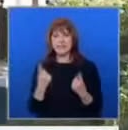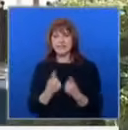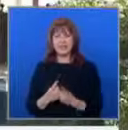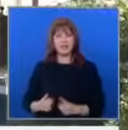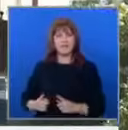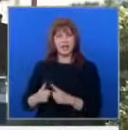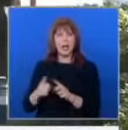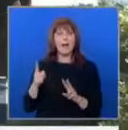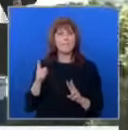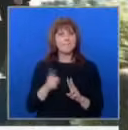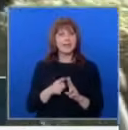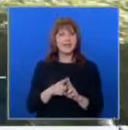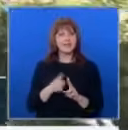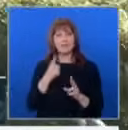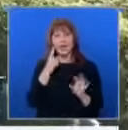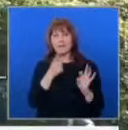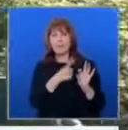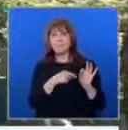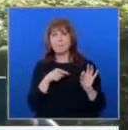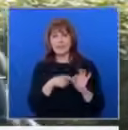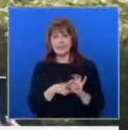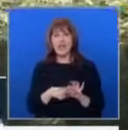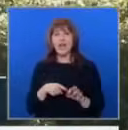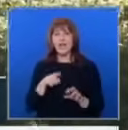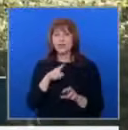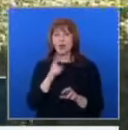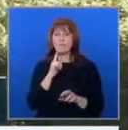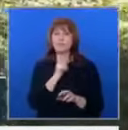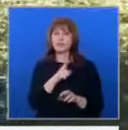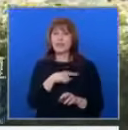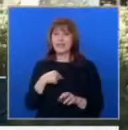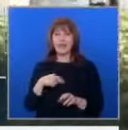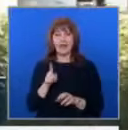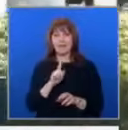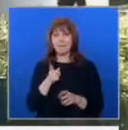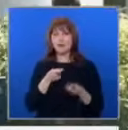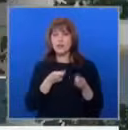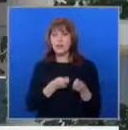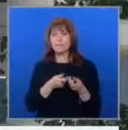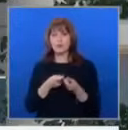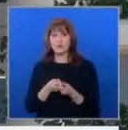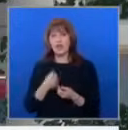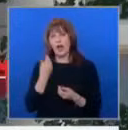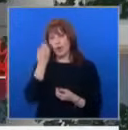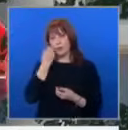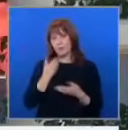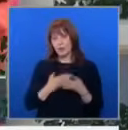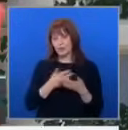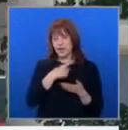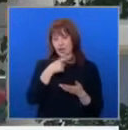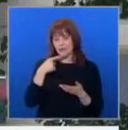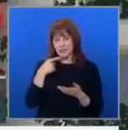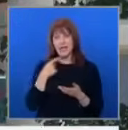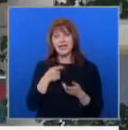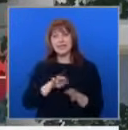Алианса обаче Пекин се оказа на прицел. Йен Столтенберг предупреди Китай, че не може да поддържа едновременно добри отношения с Русия и